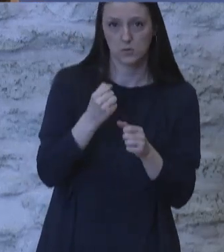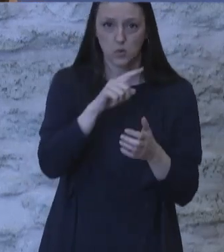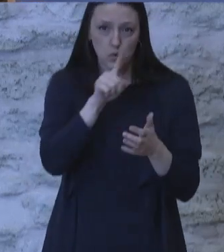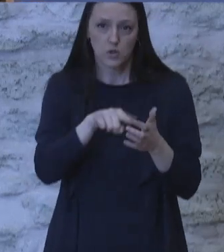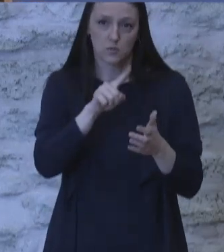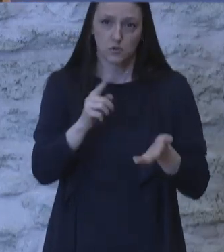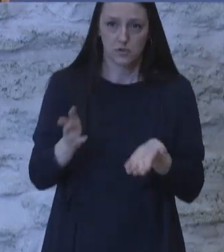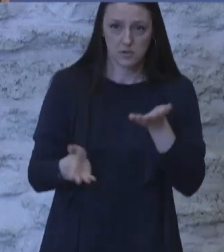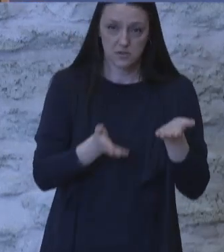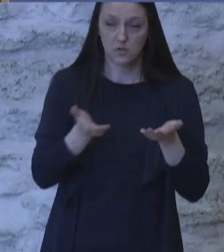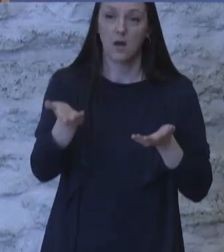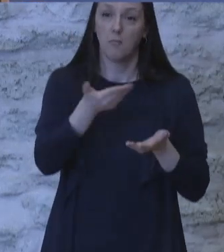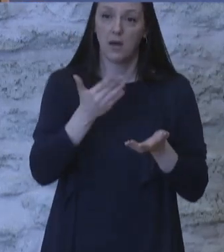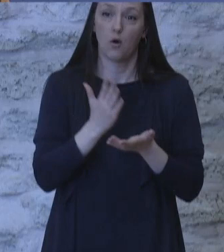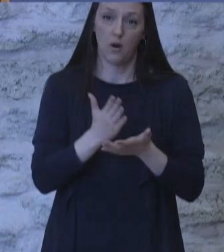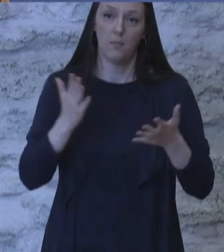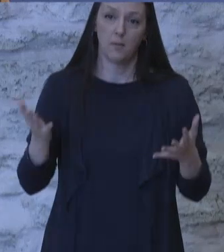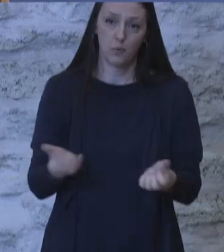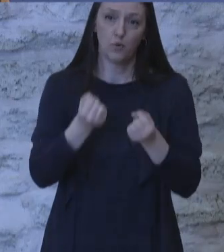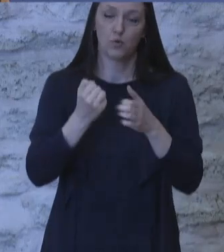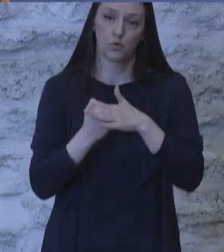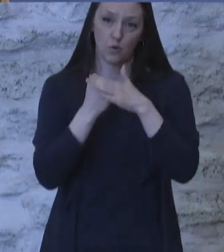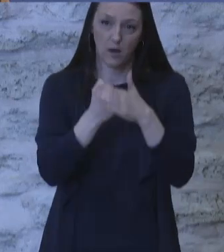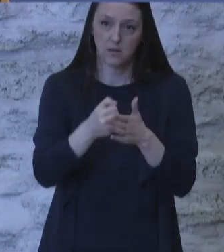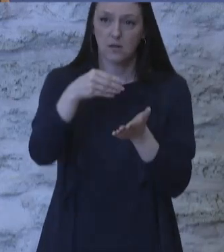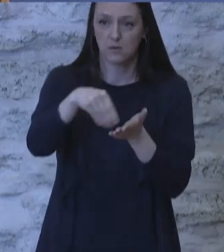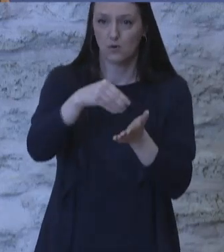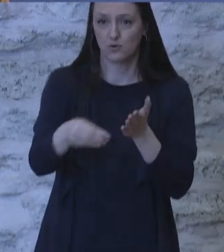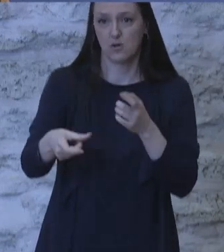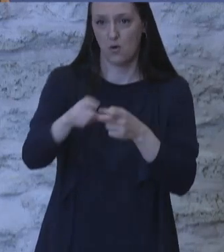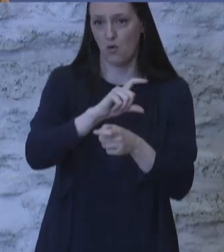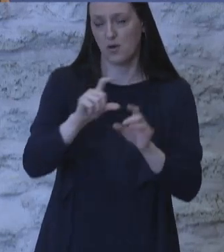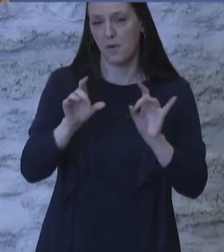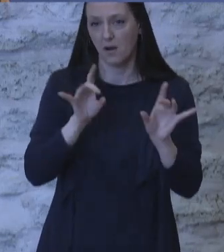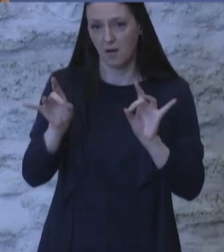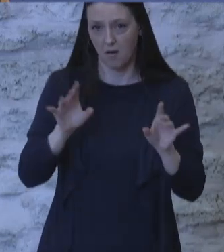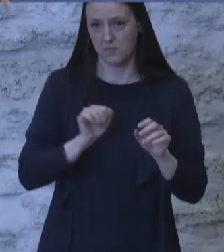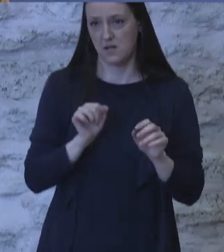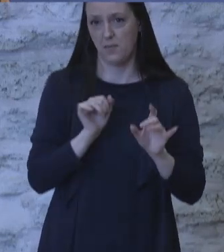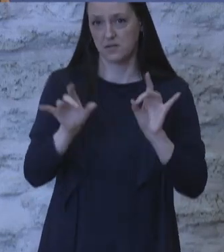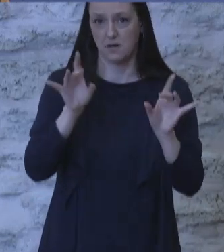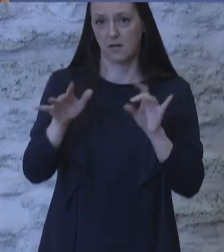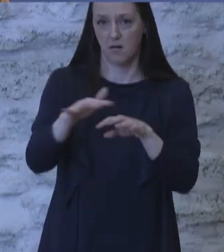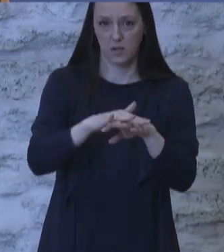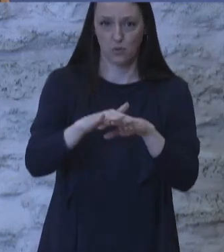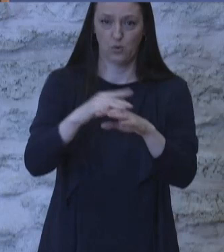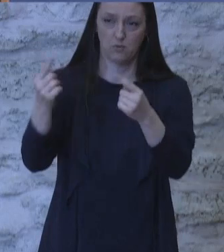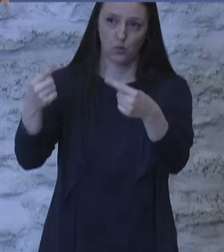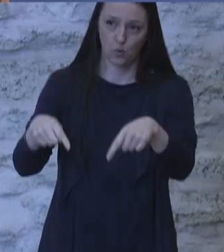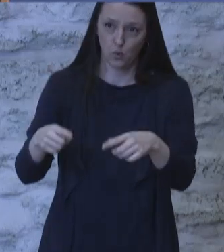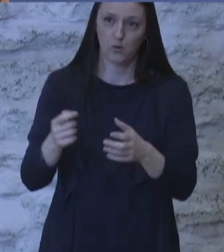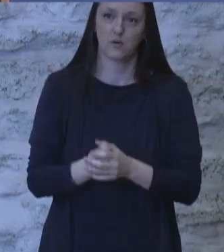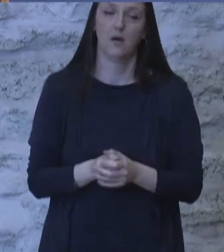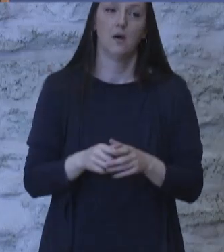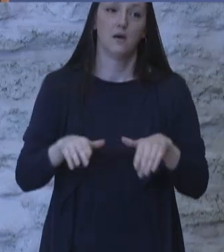toetada, nagu ajakirjandustegi üleskuts, et osta reklaami rohkem, kuna reklaamiturdu on ära kukkunud, et anda ka rohkem siis reklaame